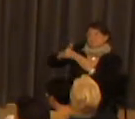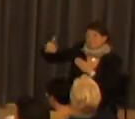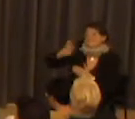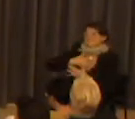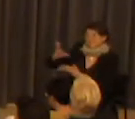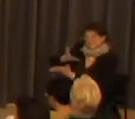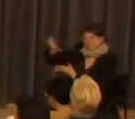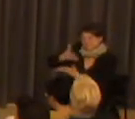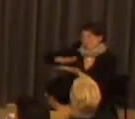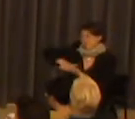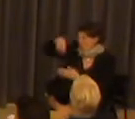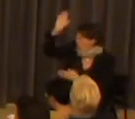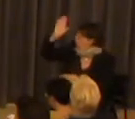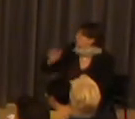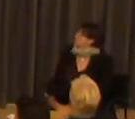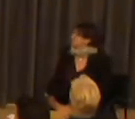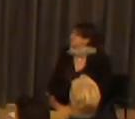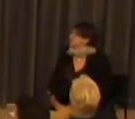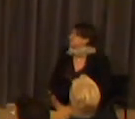amb les mateixes ganes. I aleshores,